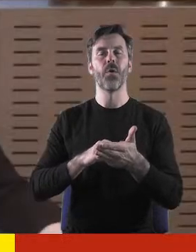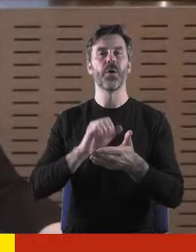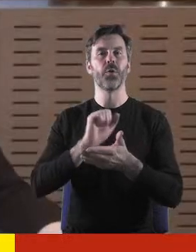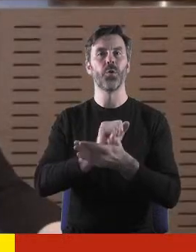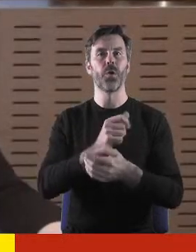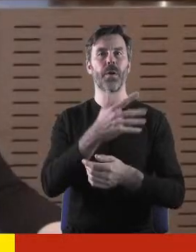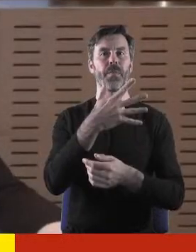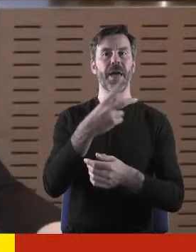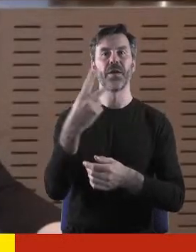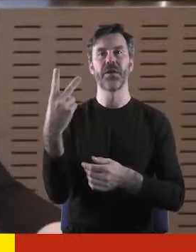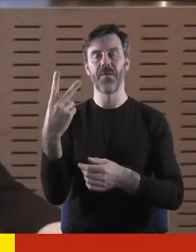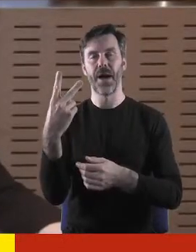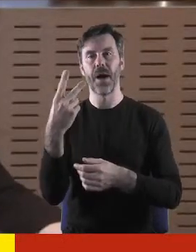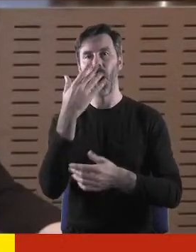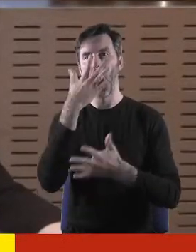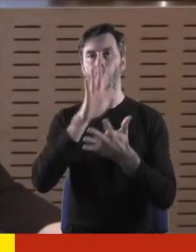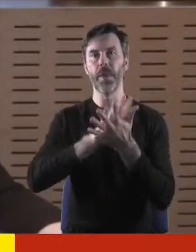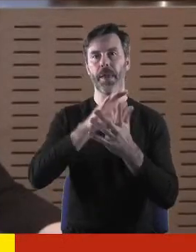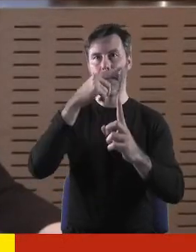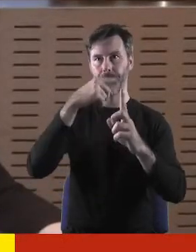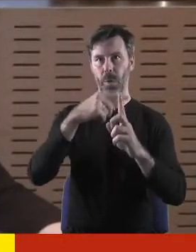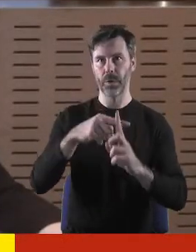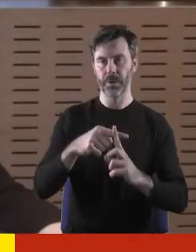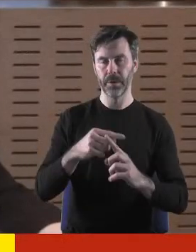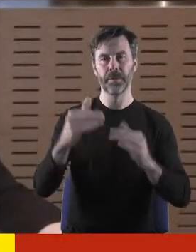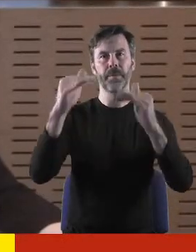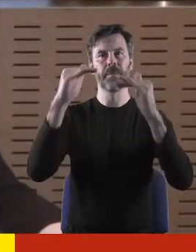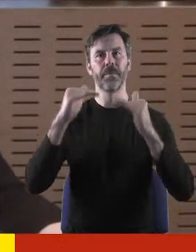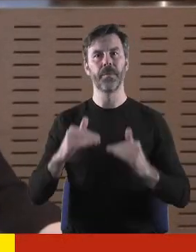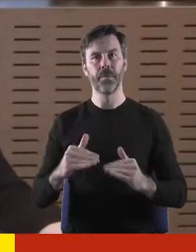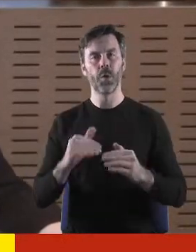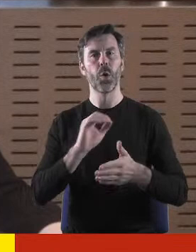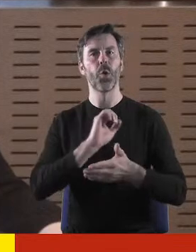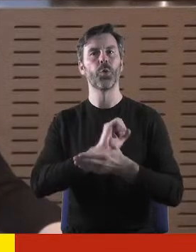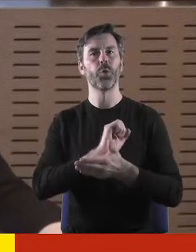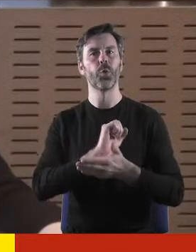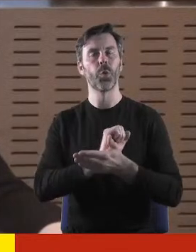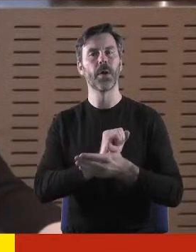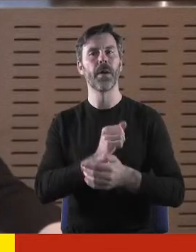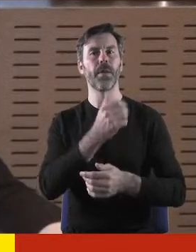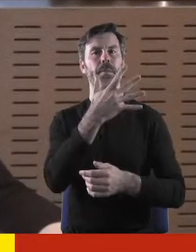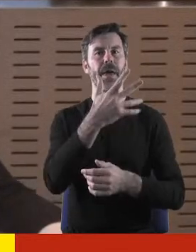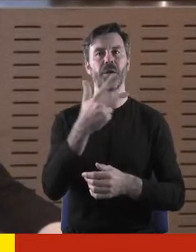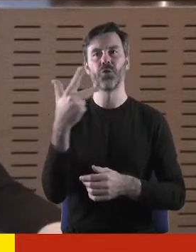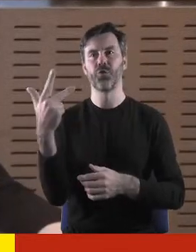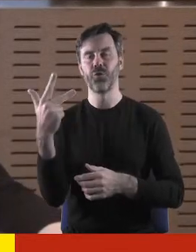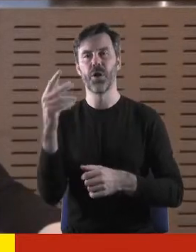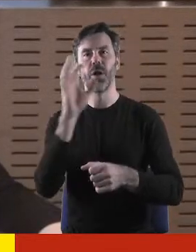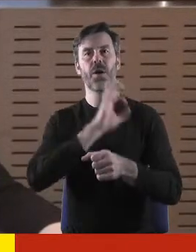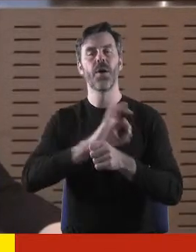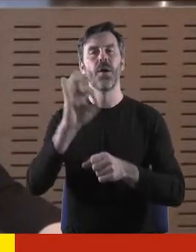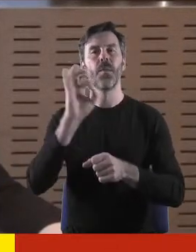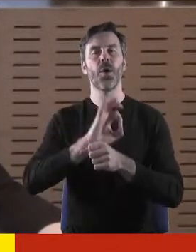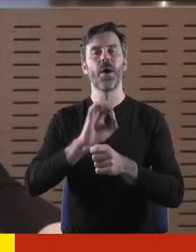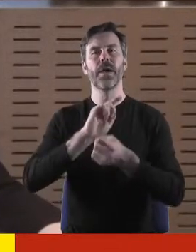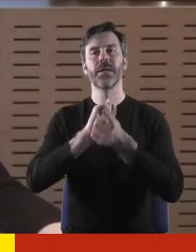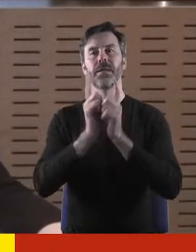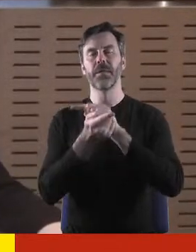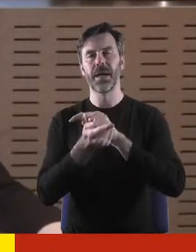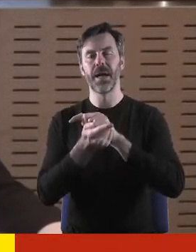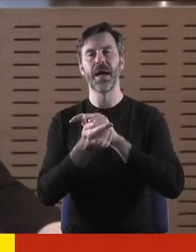opinię Sejmiku Województwa Łódzkiego. I w druku 5.3 mamy projekt uchwały zmieniający uchwałę w sprawie